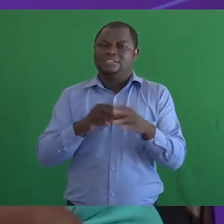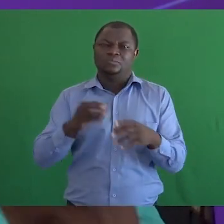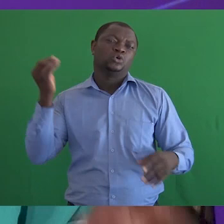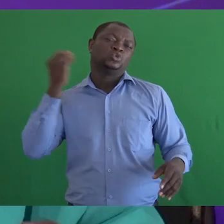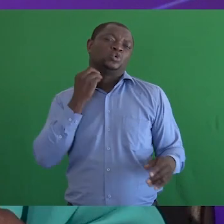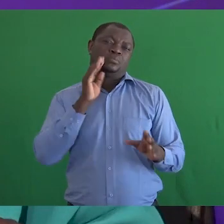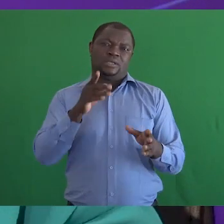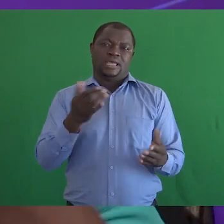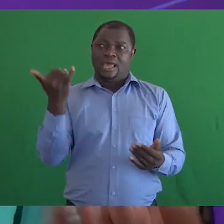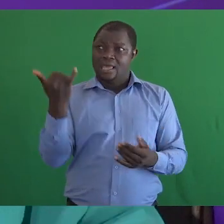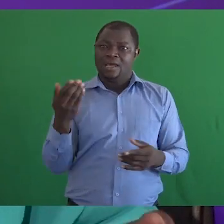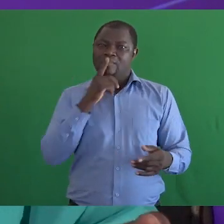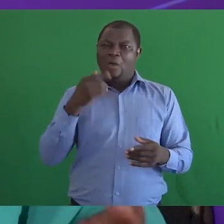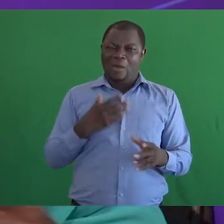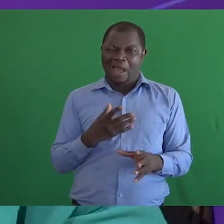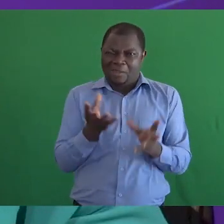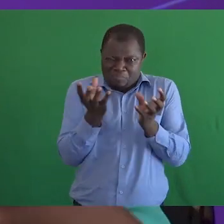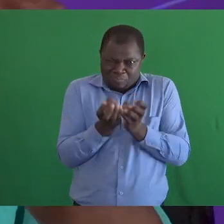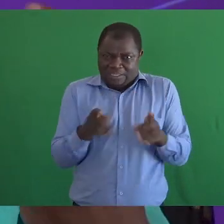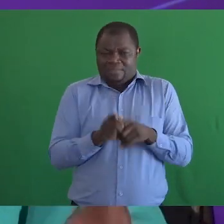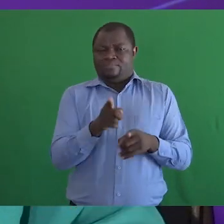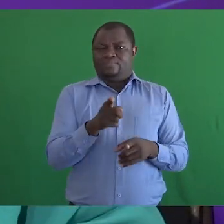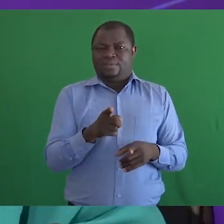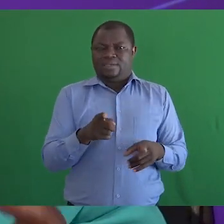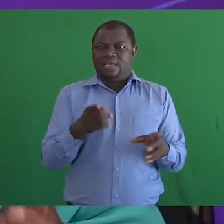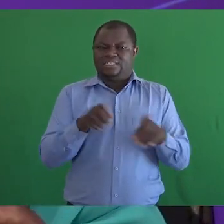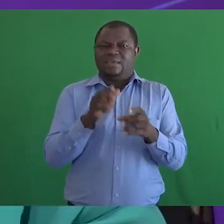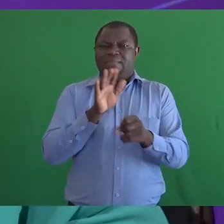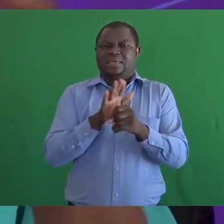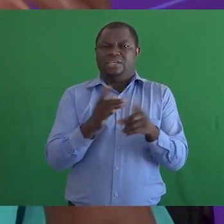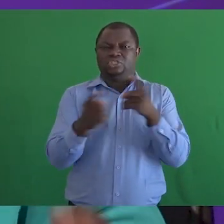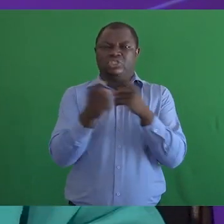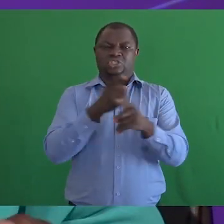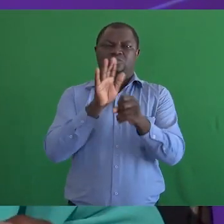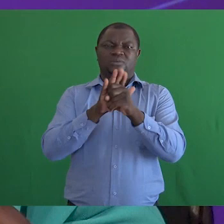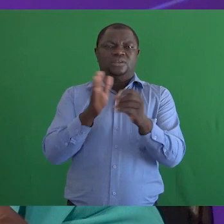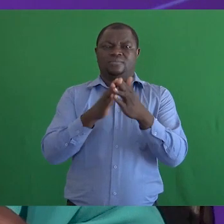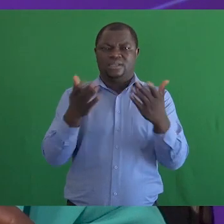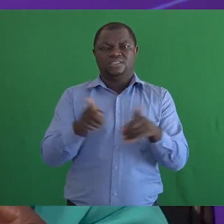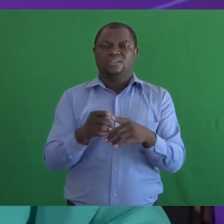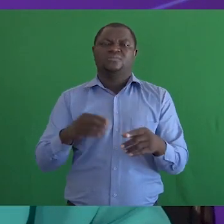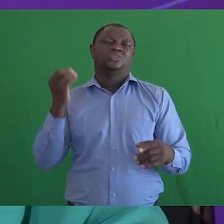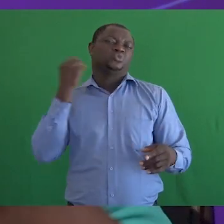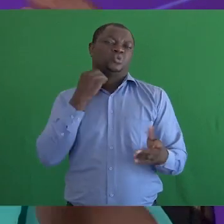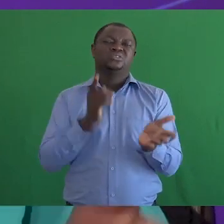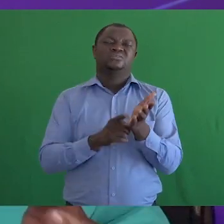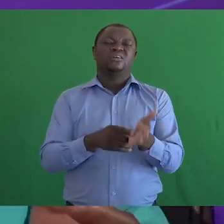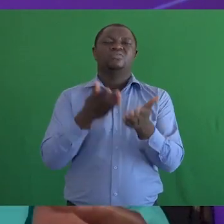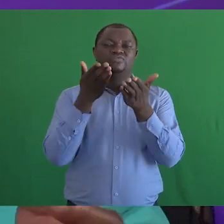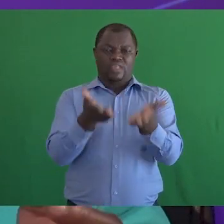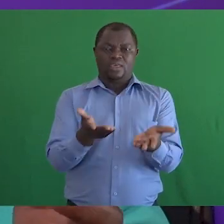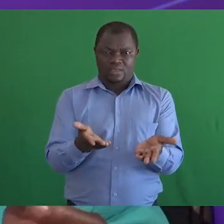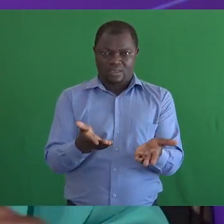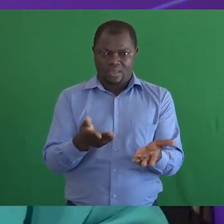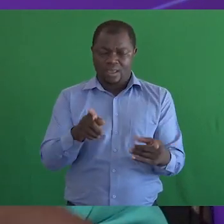vechidiki vamwe vanototambudzika kuti dei vashiringa kudaro saka hapana chinonyatsochinja ipapo Sabondere no gona kuramba chindira. Pane mama beliefs